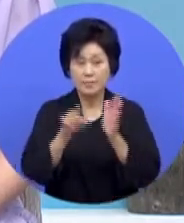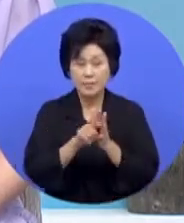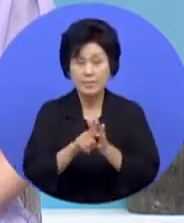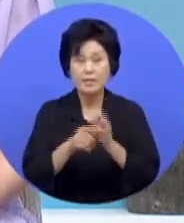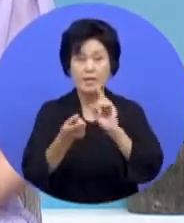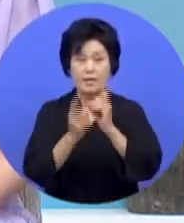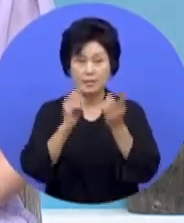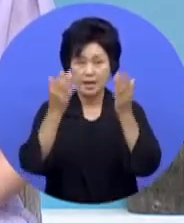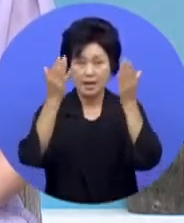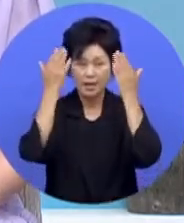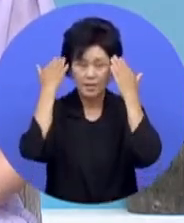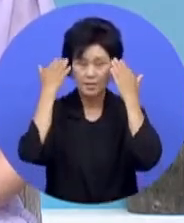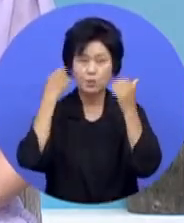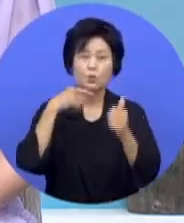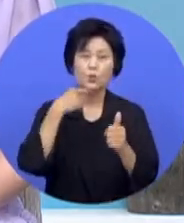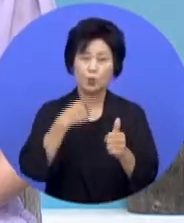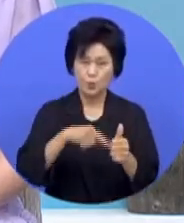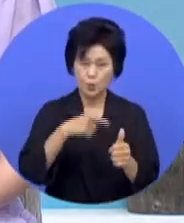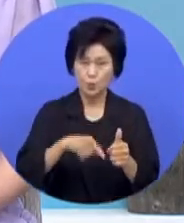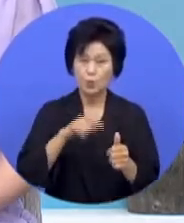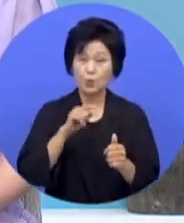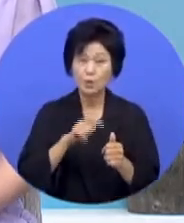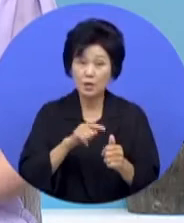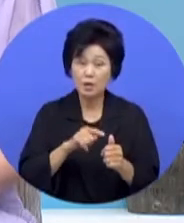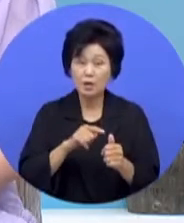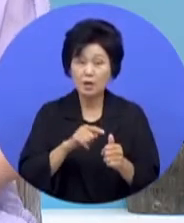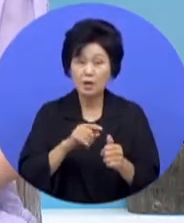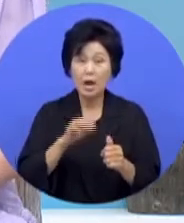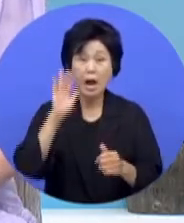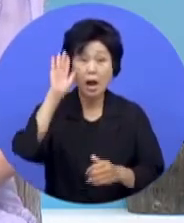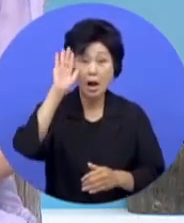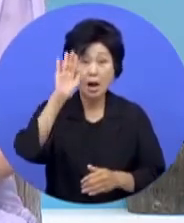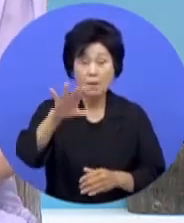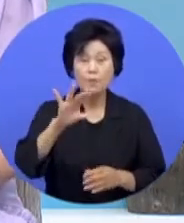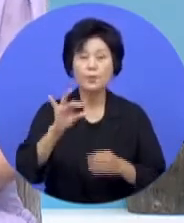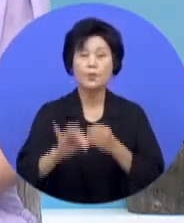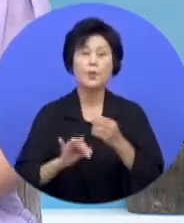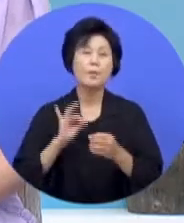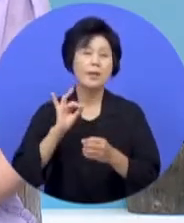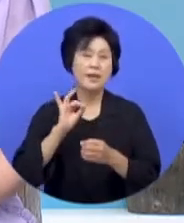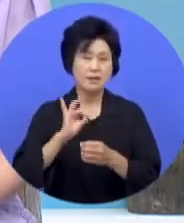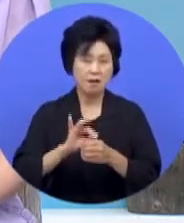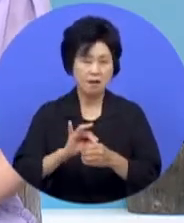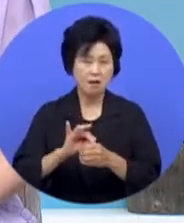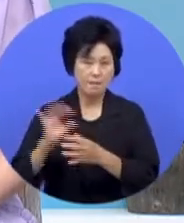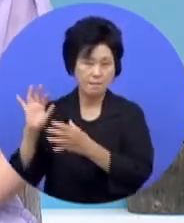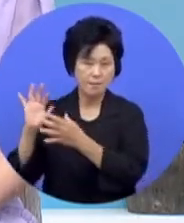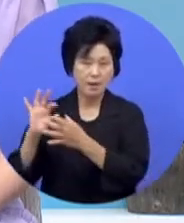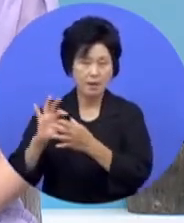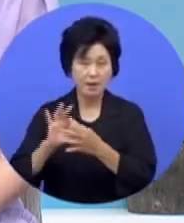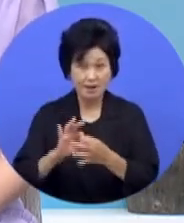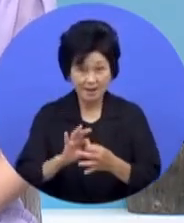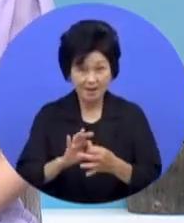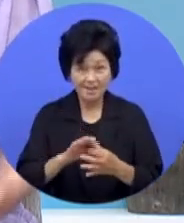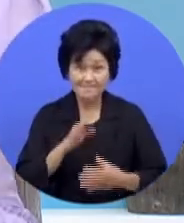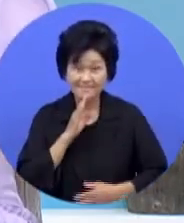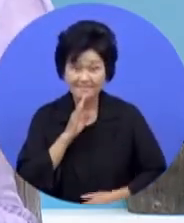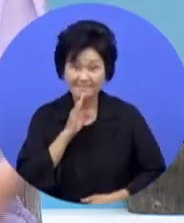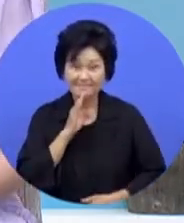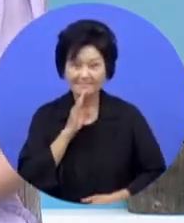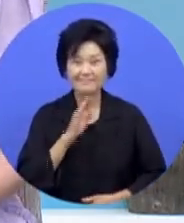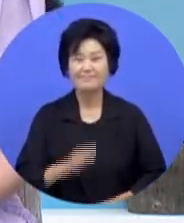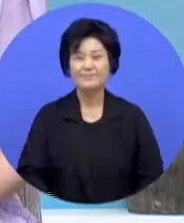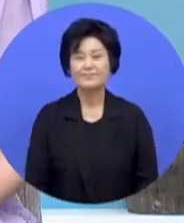이 교육이 이게 100년을 가는 거잖아요. 맞습니다. 자 우리 김주영 대표님 오늘 저 학부형